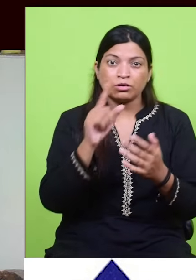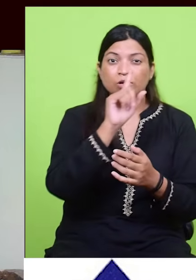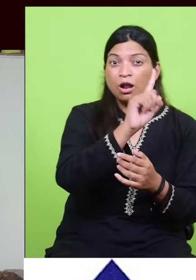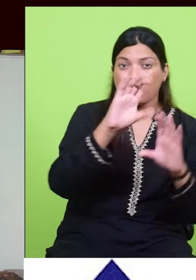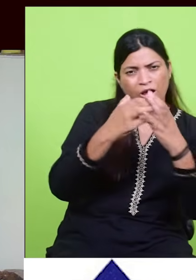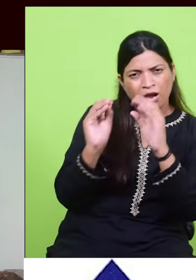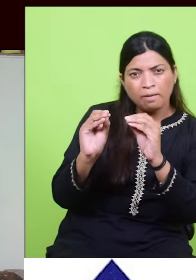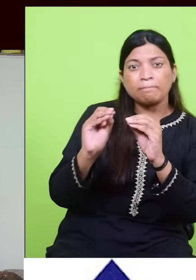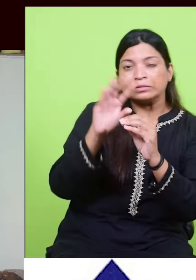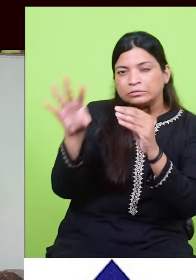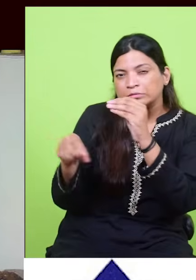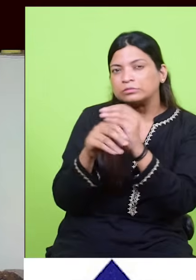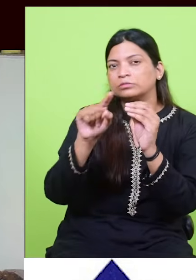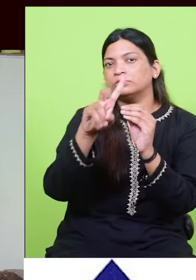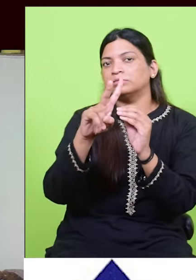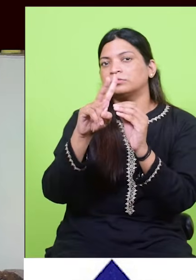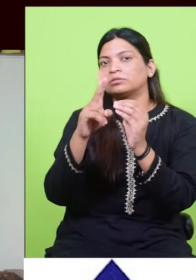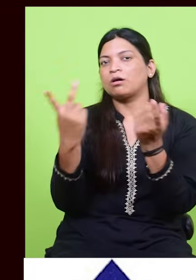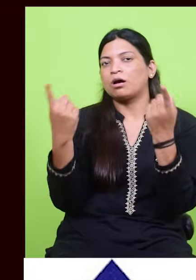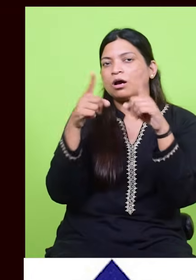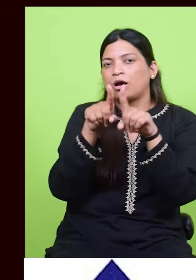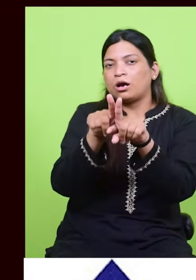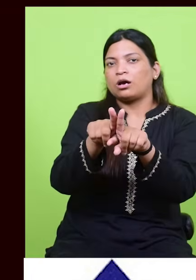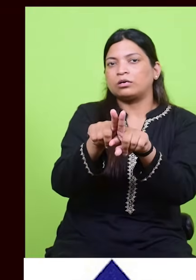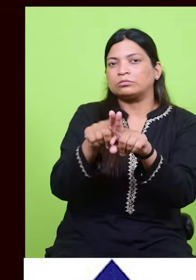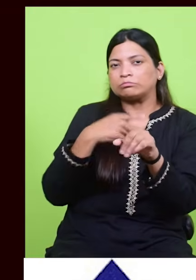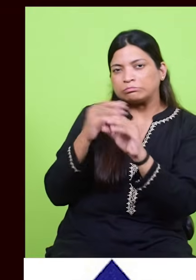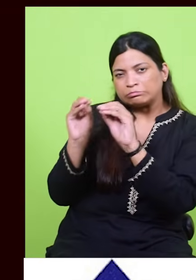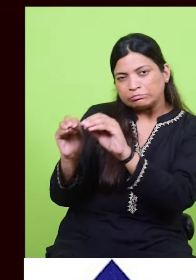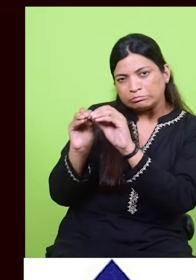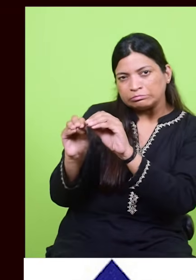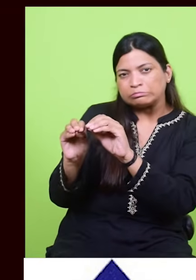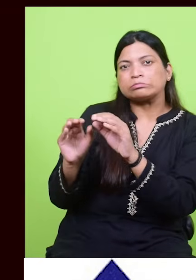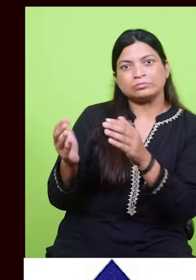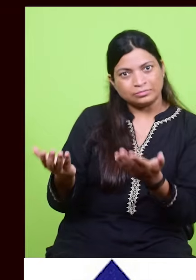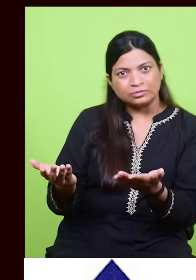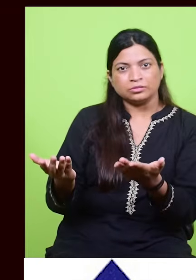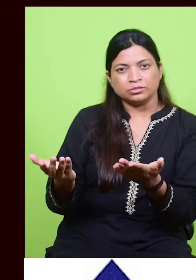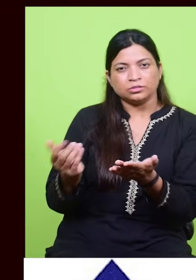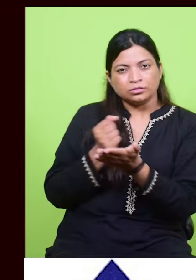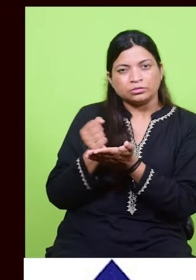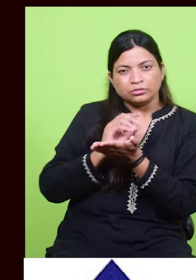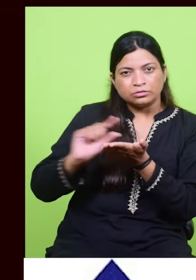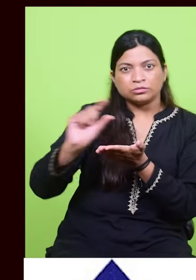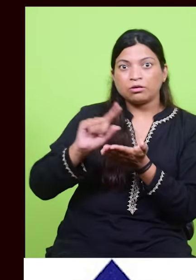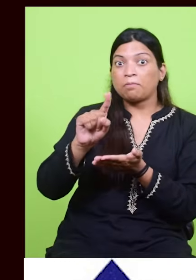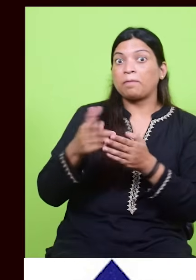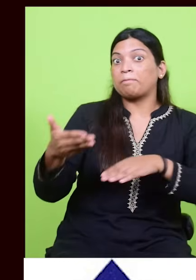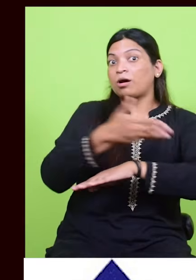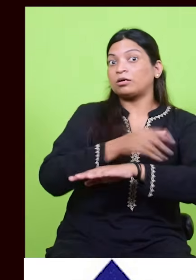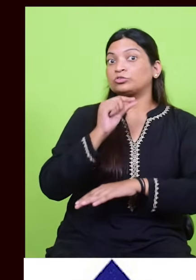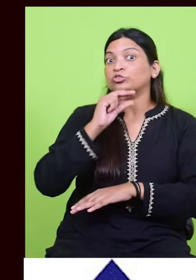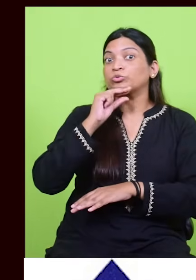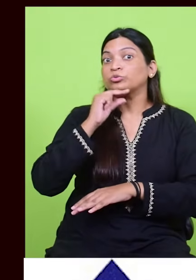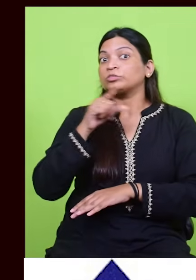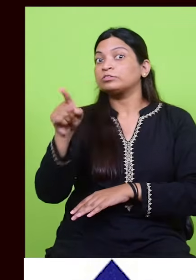वो करा। और वही सारे पुराने, अब हमारे पास में क्या था, पुराना एक एग्जाम्पल था। गुरदीप खुद एक एग्जाम्पल थी कि उसने